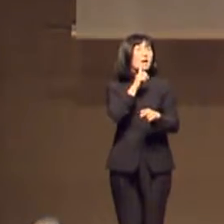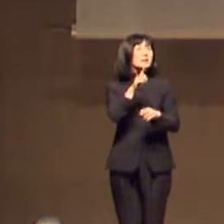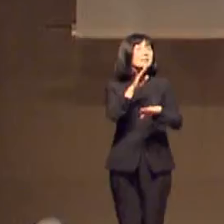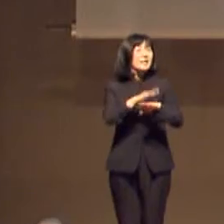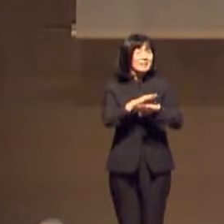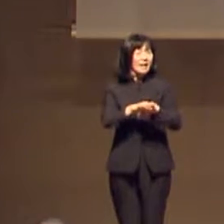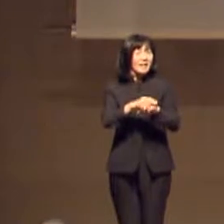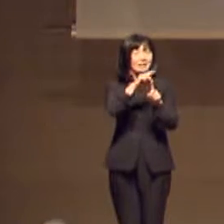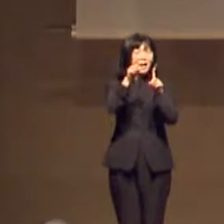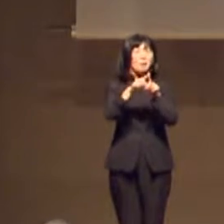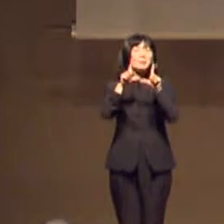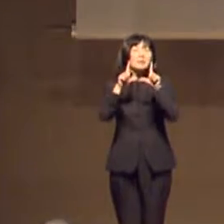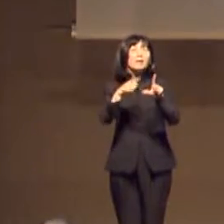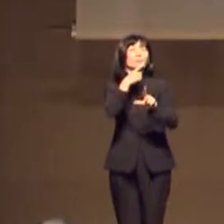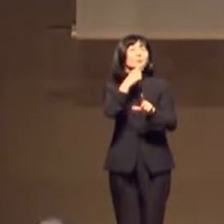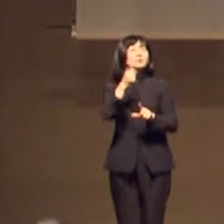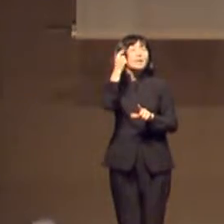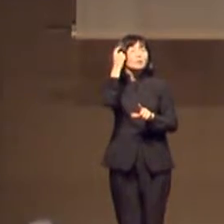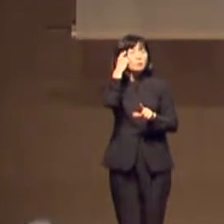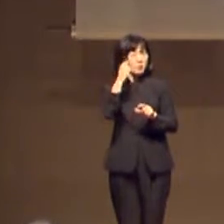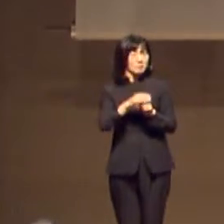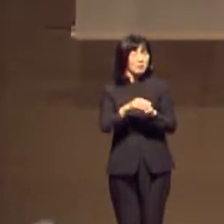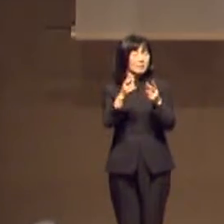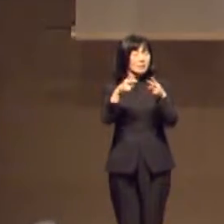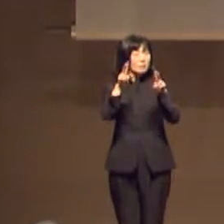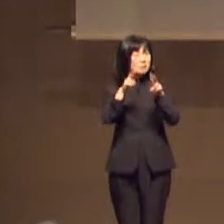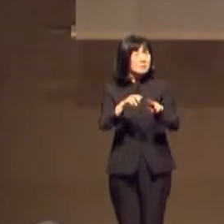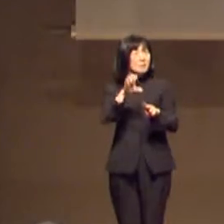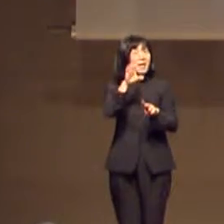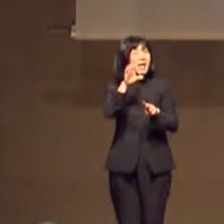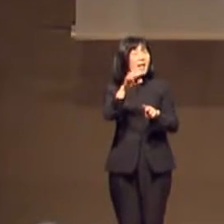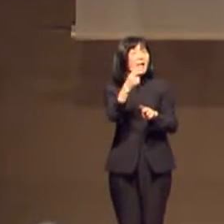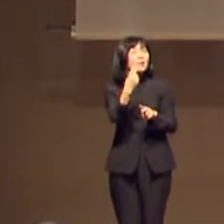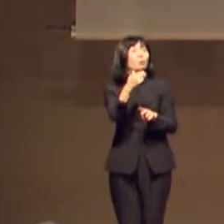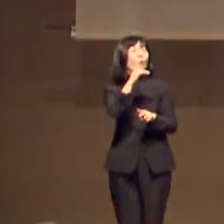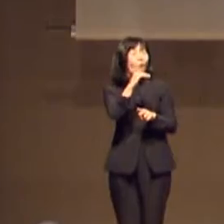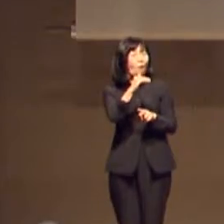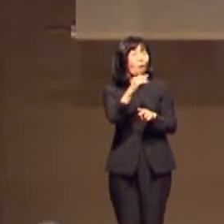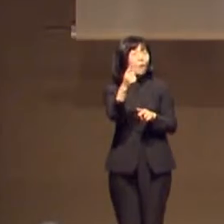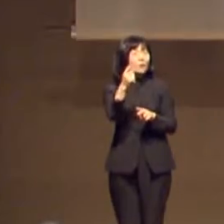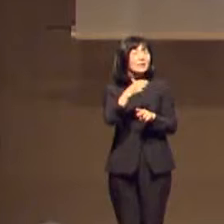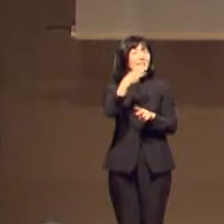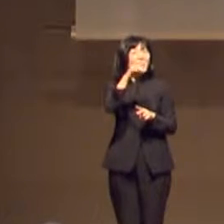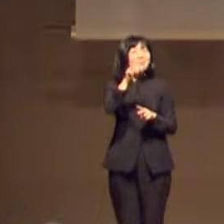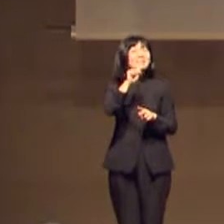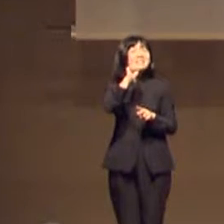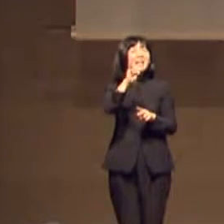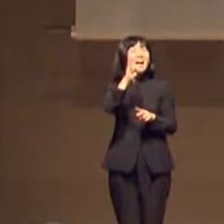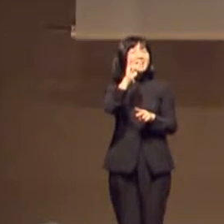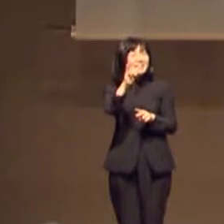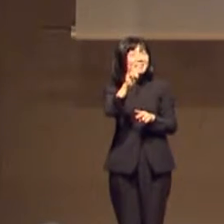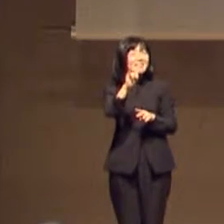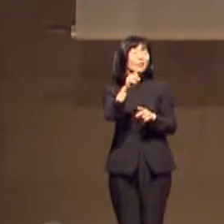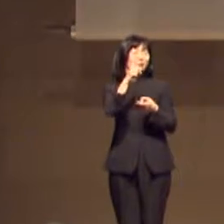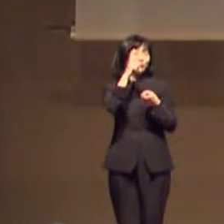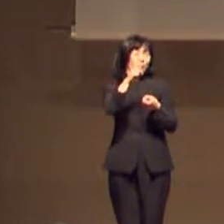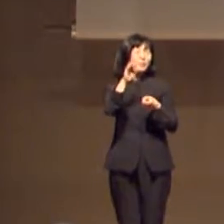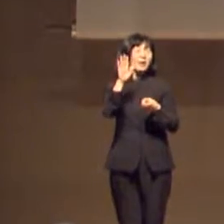島のアピールをさせていただきたいと思います。広島はええとこじゃけ、来てみんさい。これが広島弁なんです